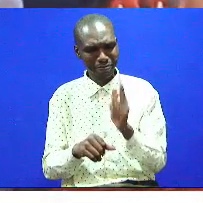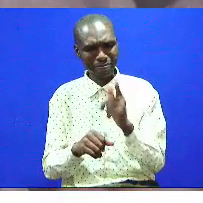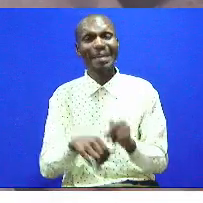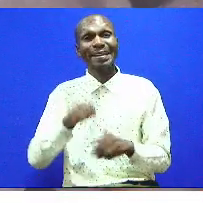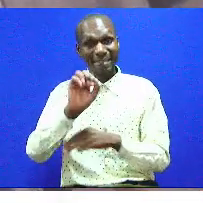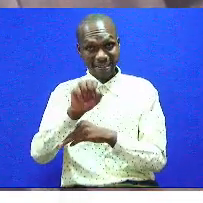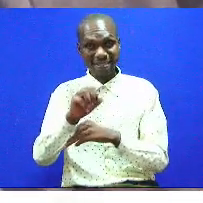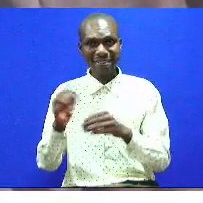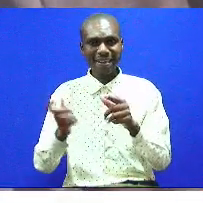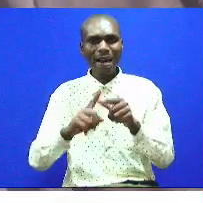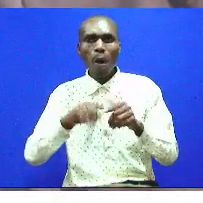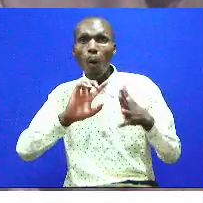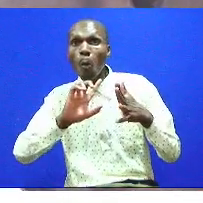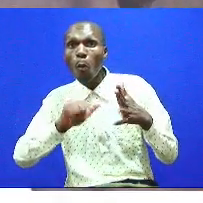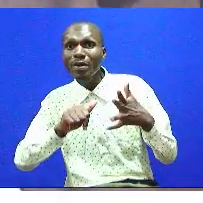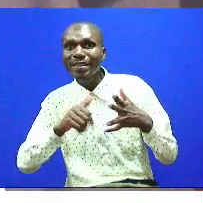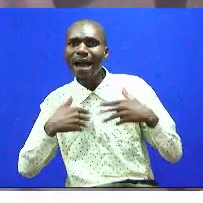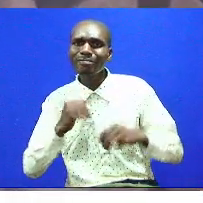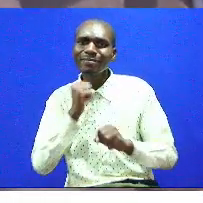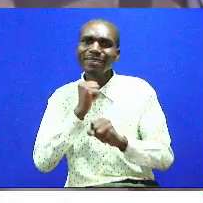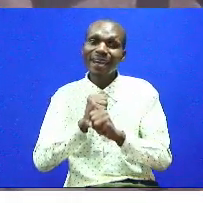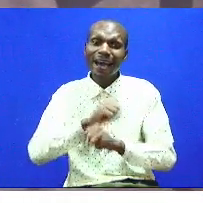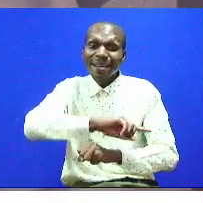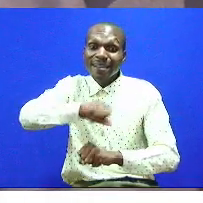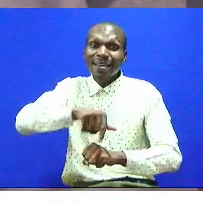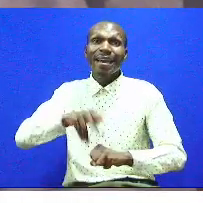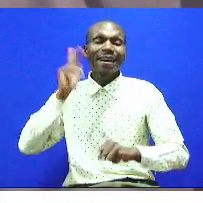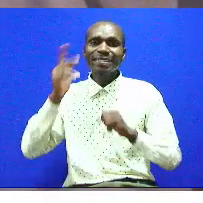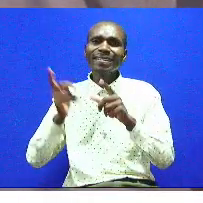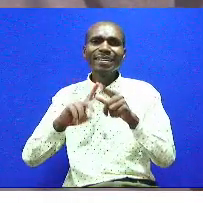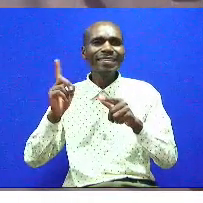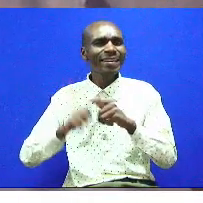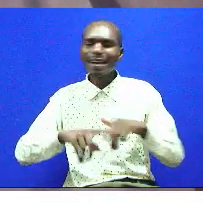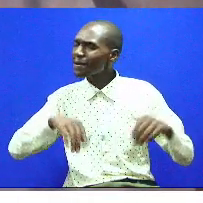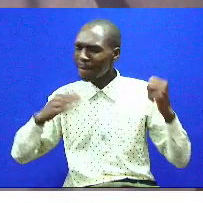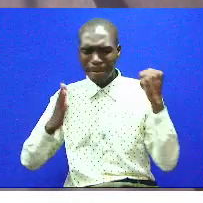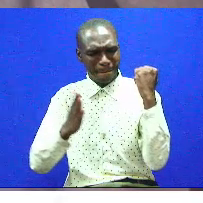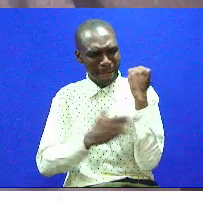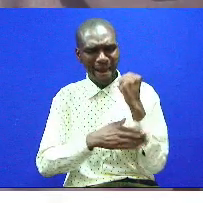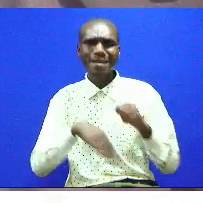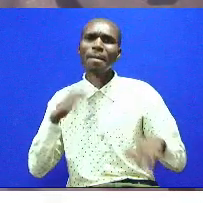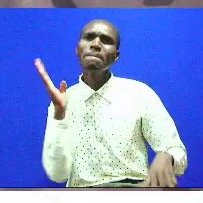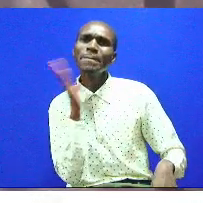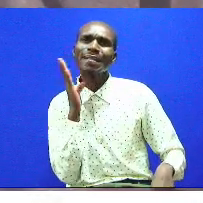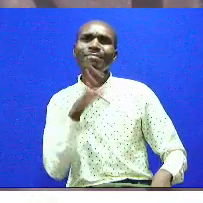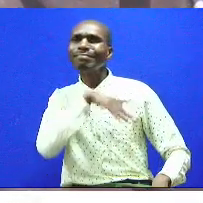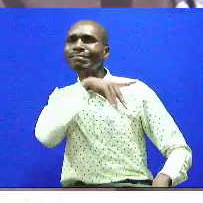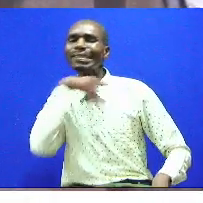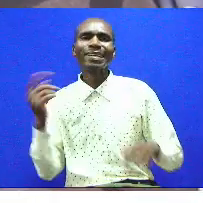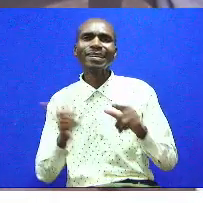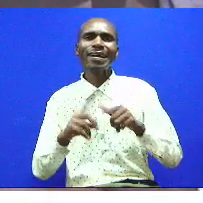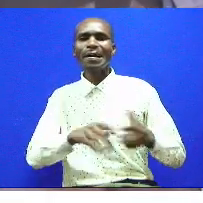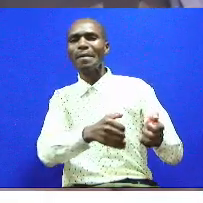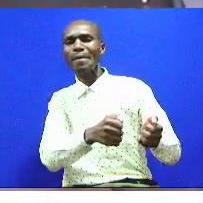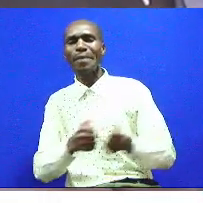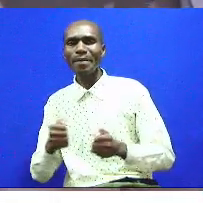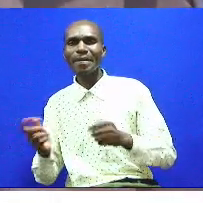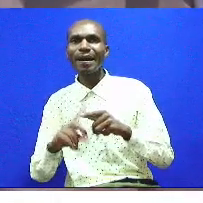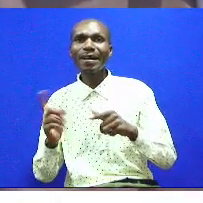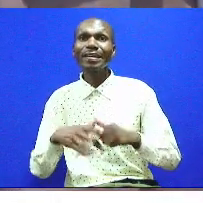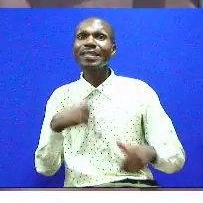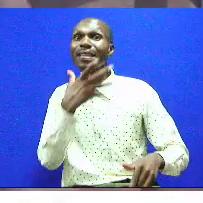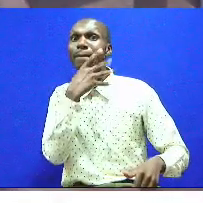gota eke ombe kia Mwanyagetinge Heritage Council niko bagenderete kwenyora ama konguchi sokoro chomu Gusii chia eterete